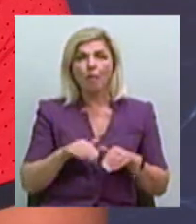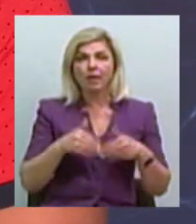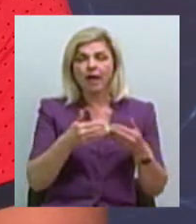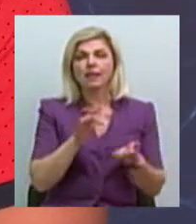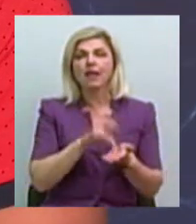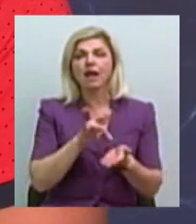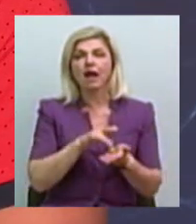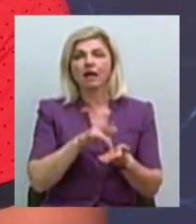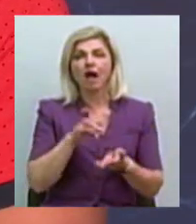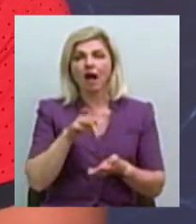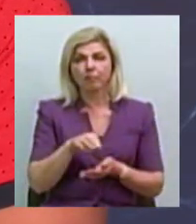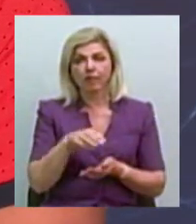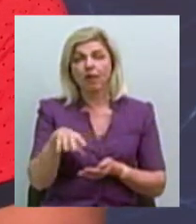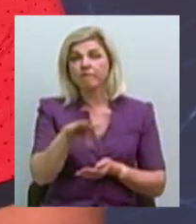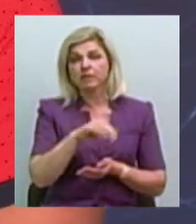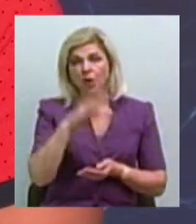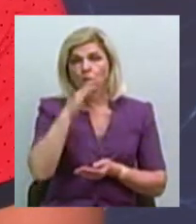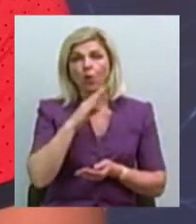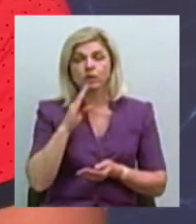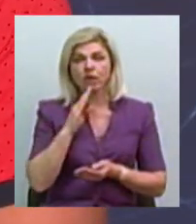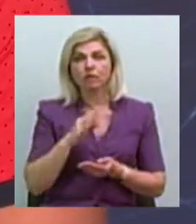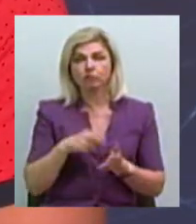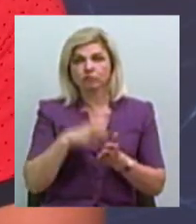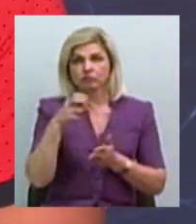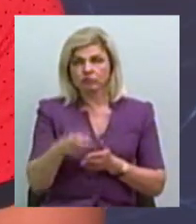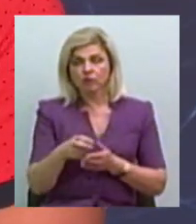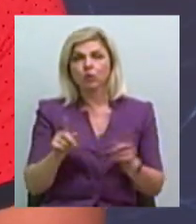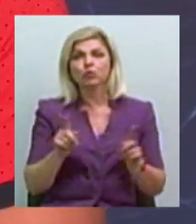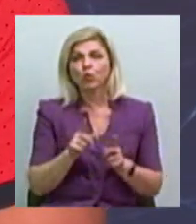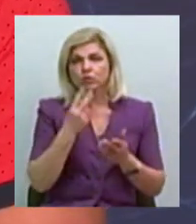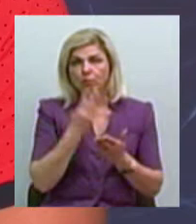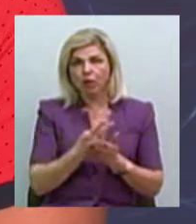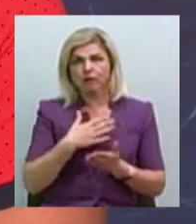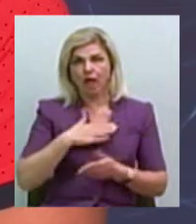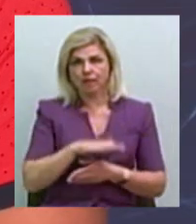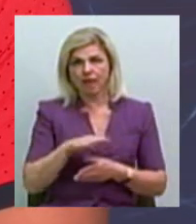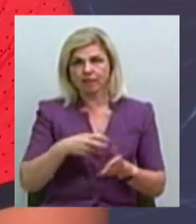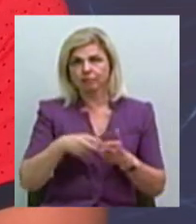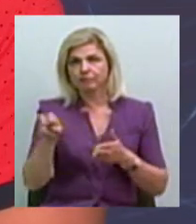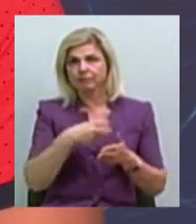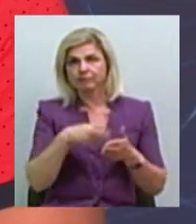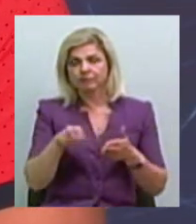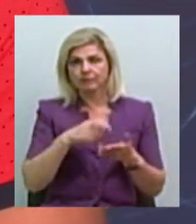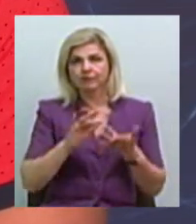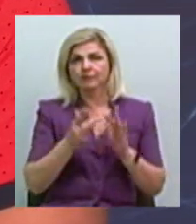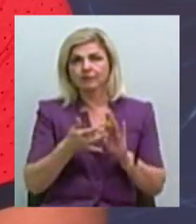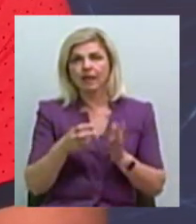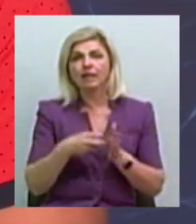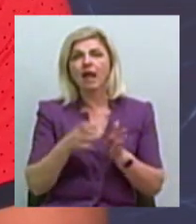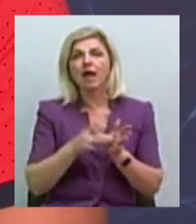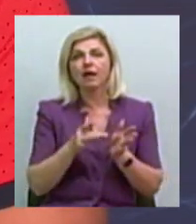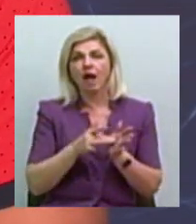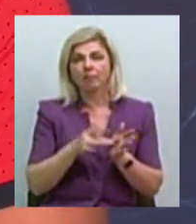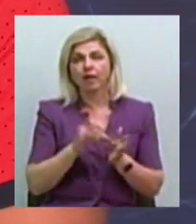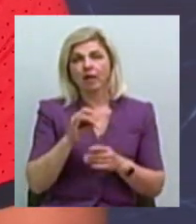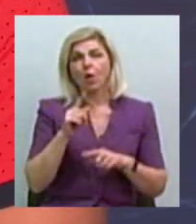Все родители вот как-то откликнулись, а что смотреть, а как чего, потому что наши дети в основном переписываются в Телеграмах. Это проблема. И родственникам